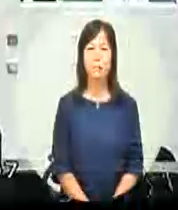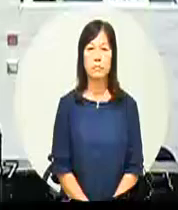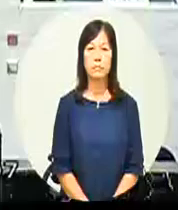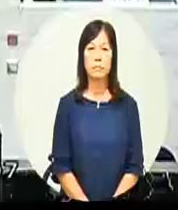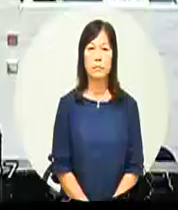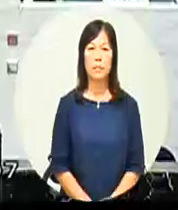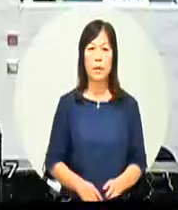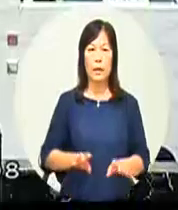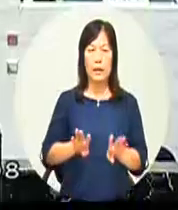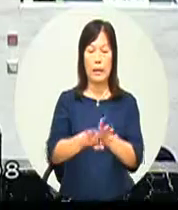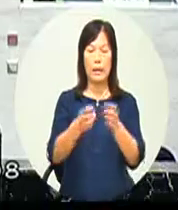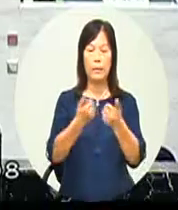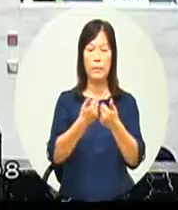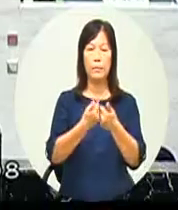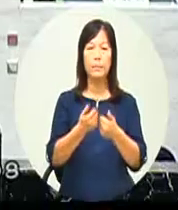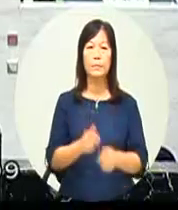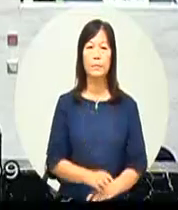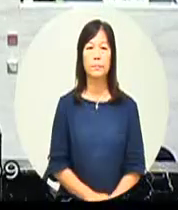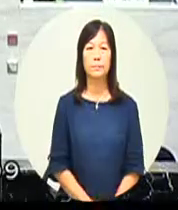好，我们现在开始开会。